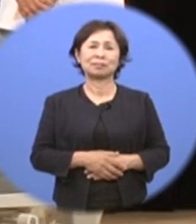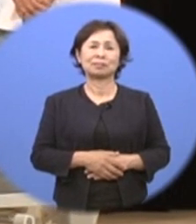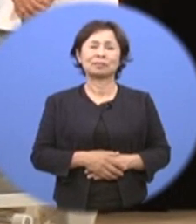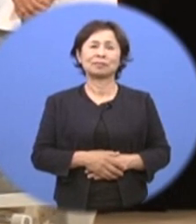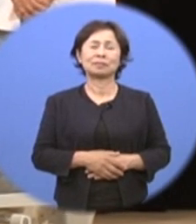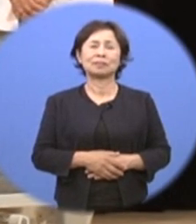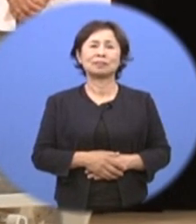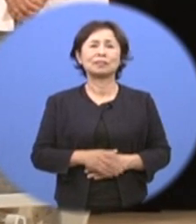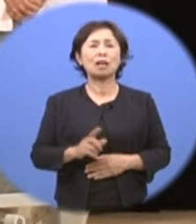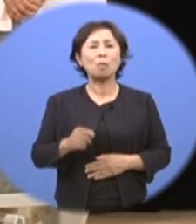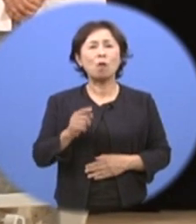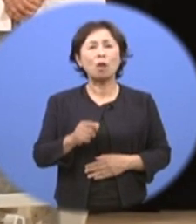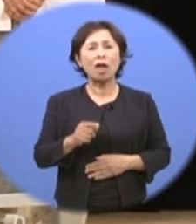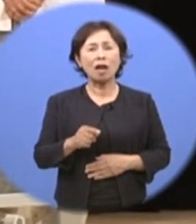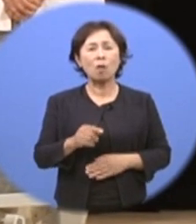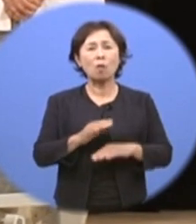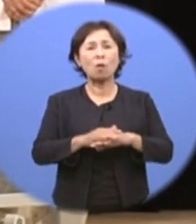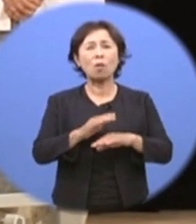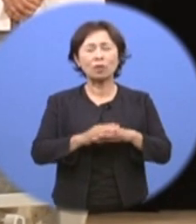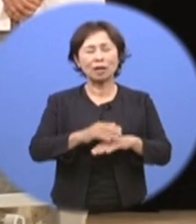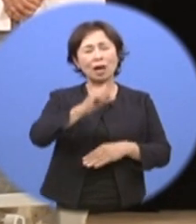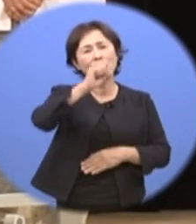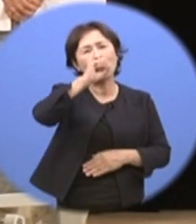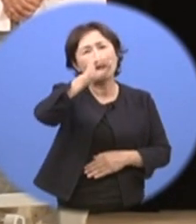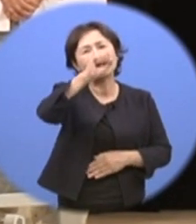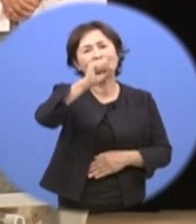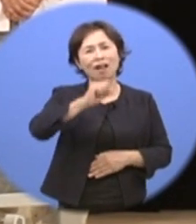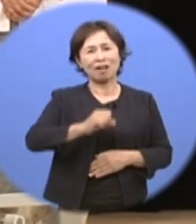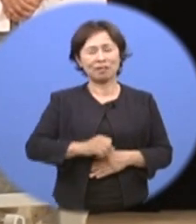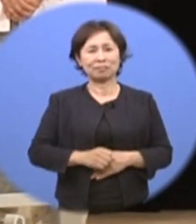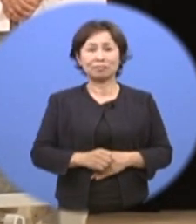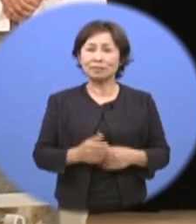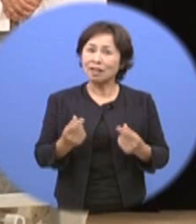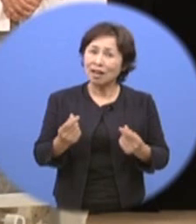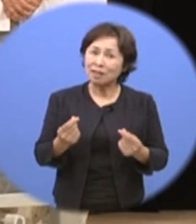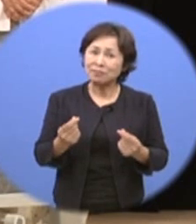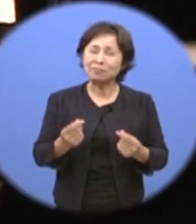これでよかったんよ。え？